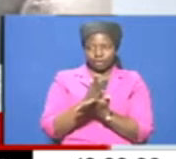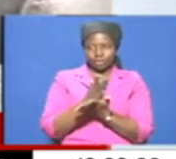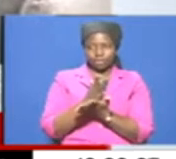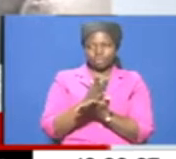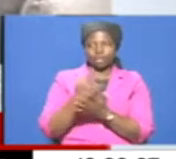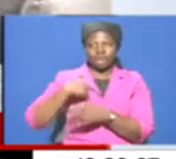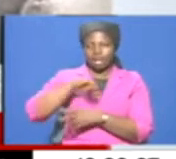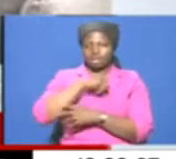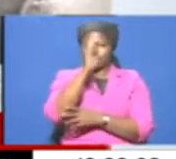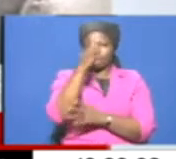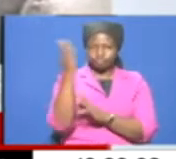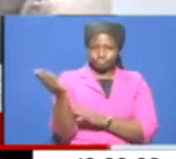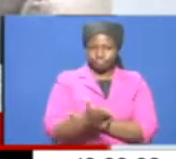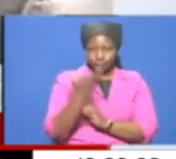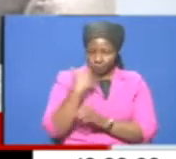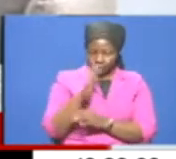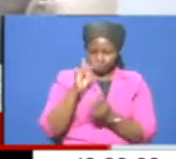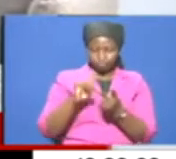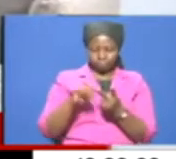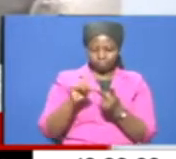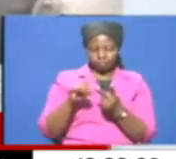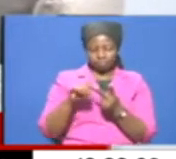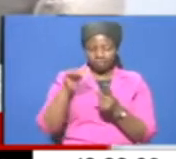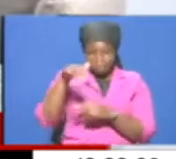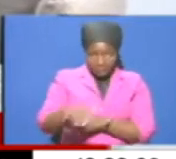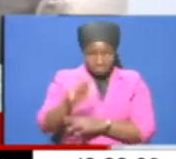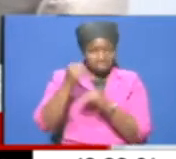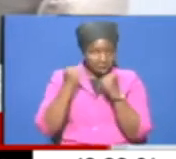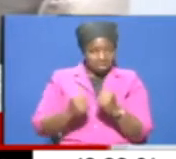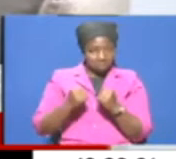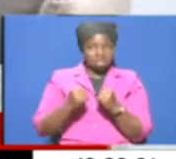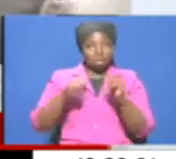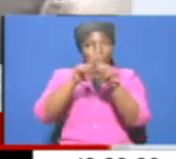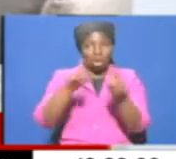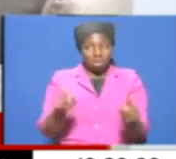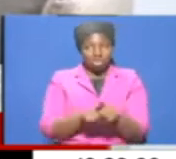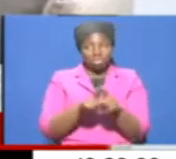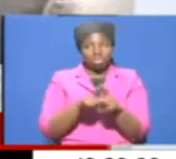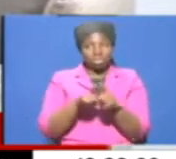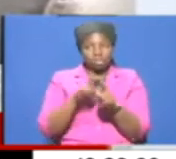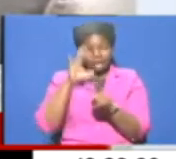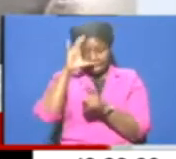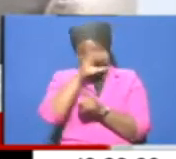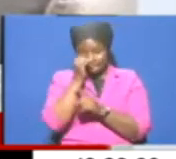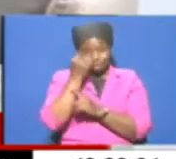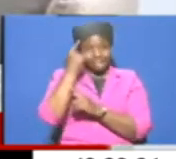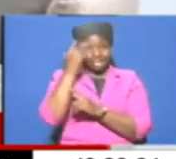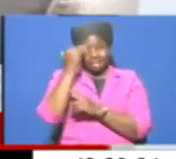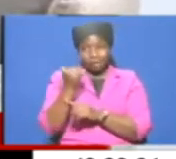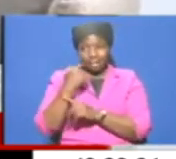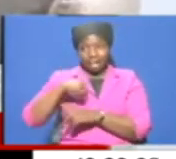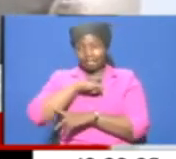Tulikata miti, tukashidwa na kupanda, na tukakosa fahamu ya kujua kwa nini